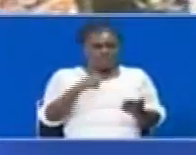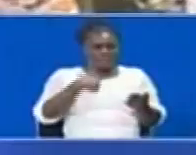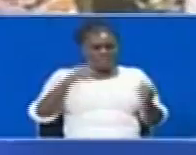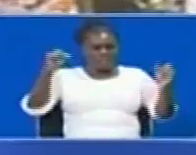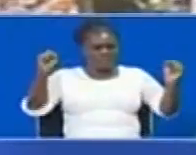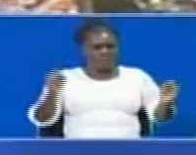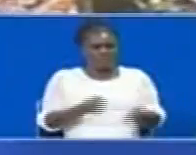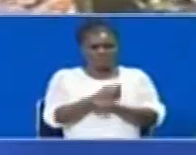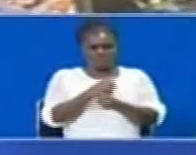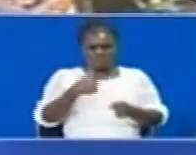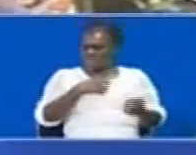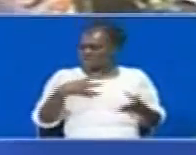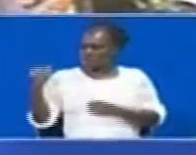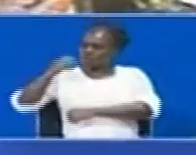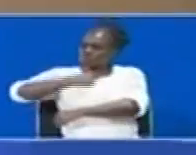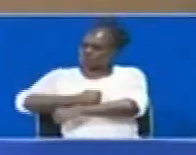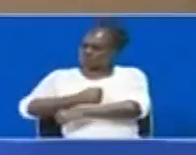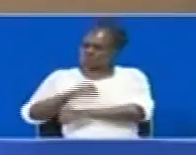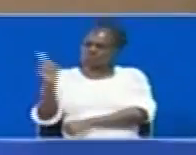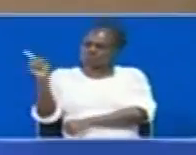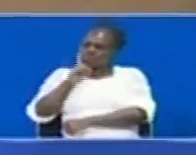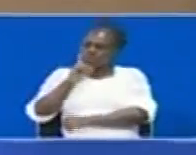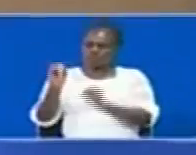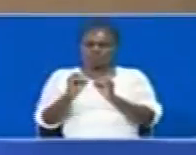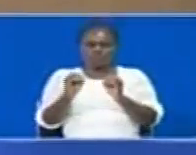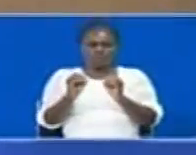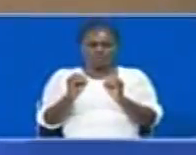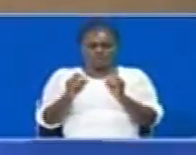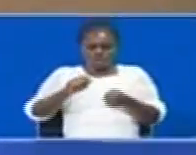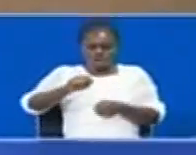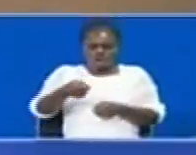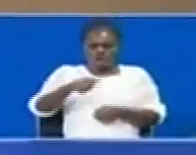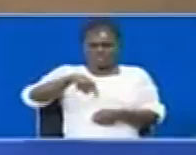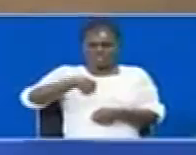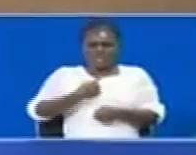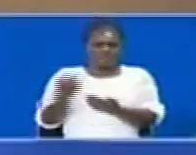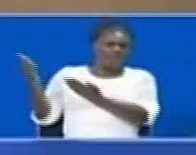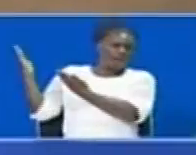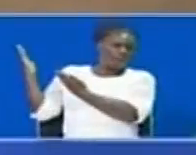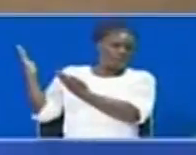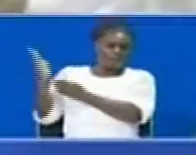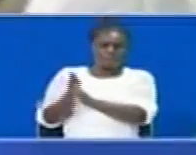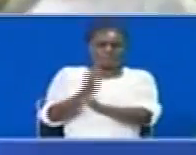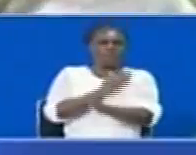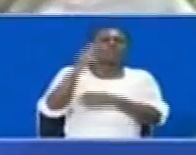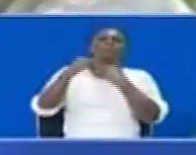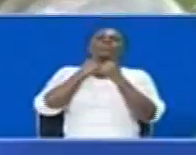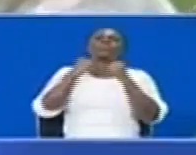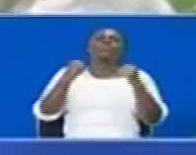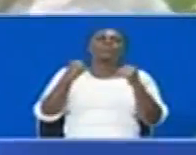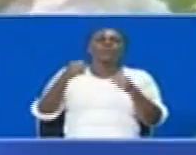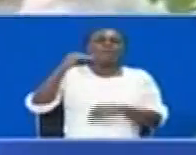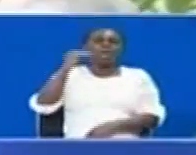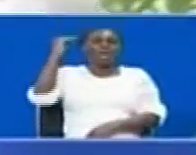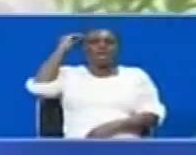siwezi kesho hata sitaenda shule. Alijifungia katika nyumba hii kabla ya kujitoa uhai. Mkuu wa